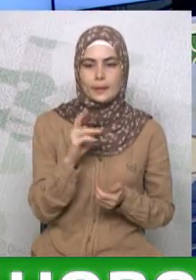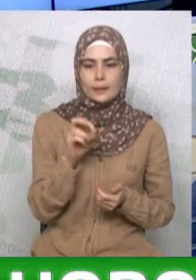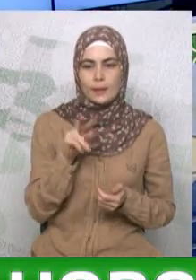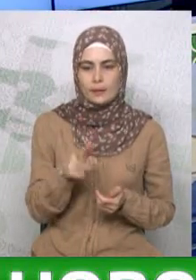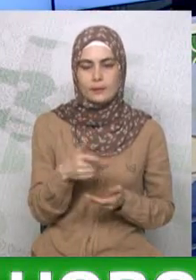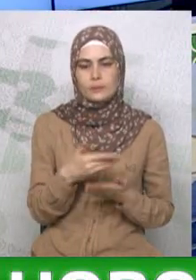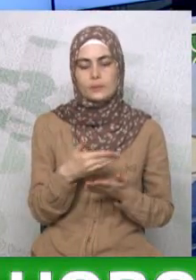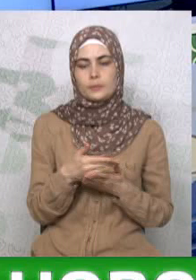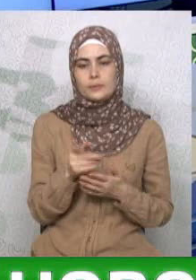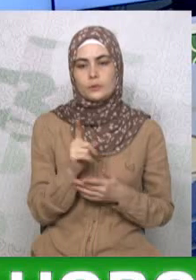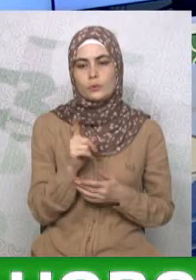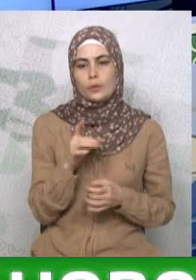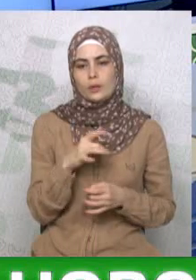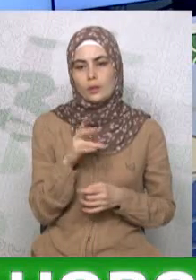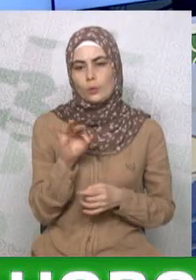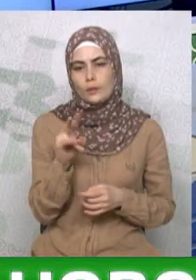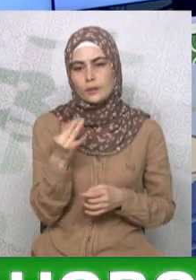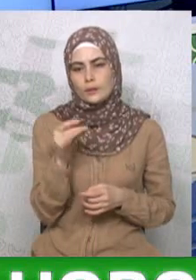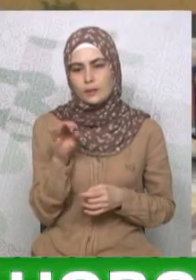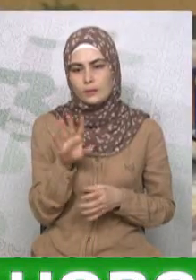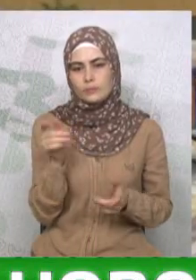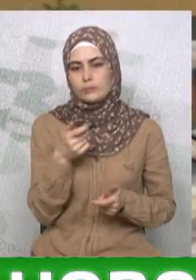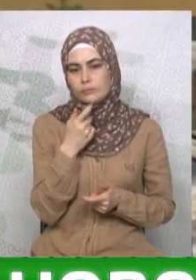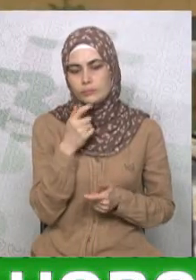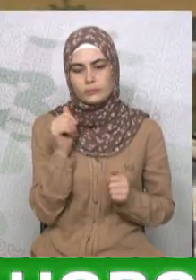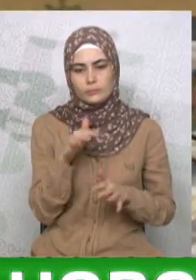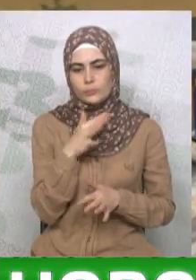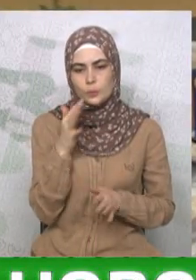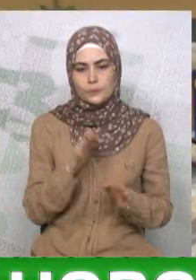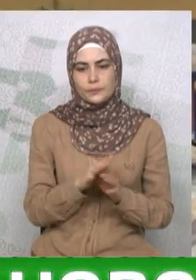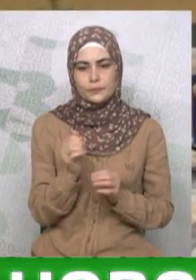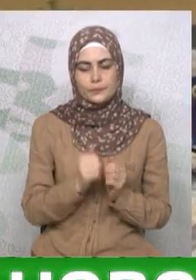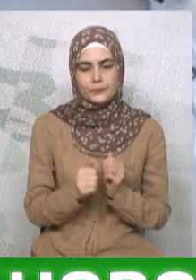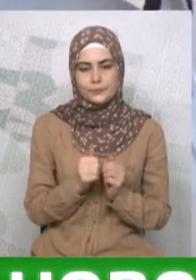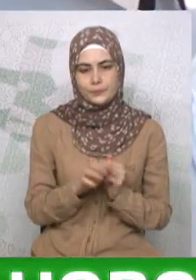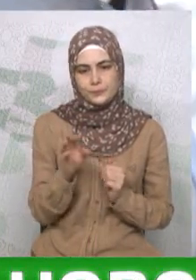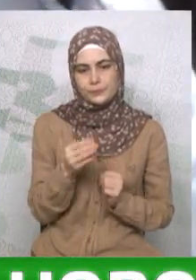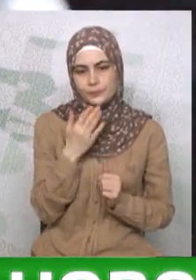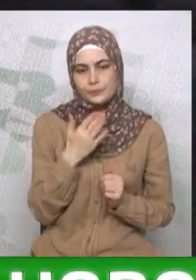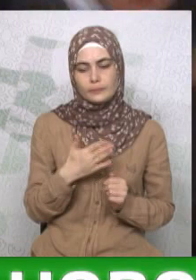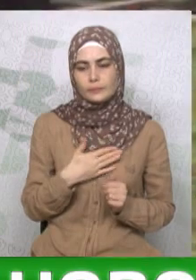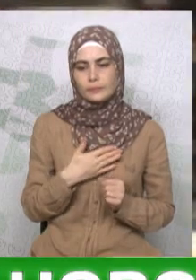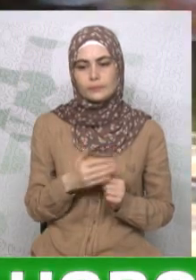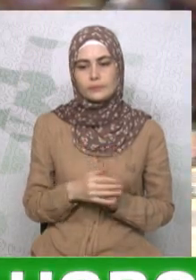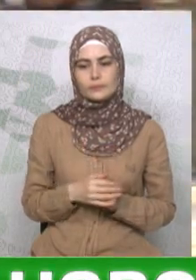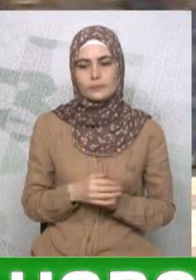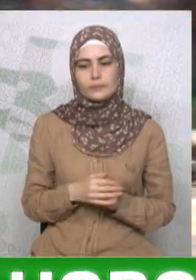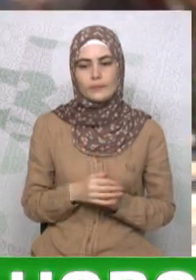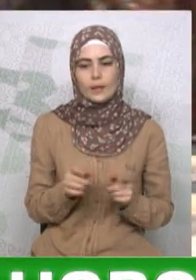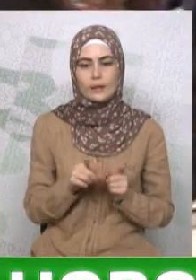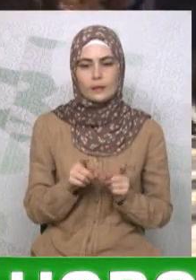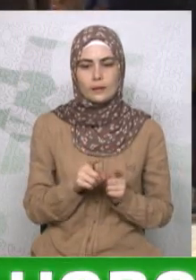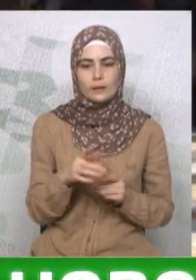какого-либо спектакля, там бывает аншлаг, билетов не купить. Концерты тоже, да. А такие массовые мероприятия, которые мы проводим